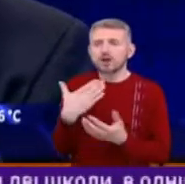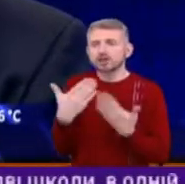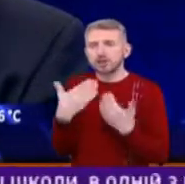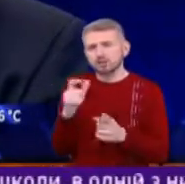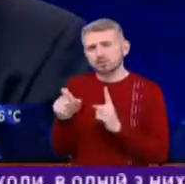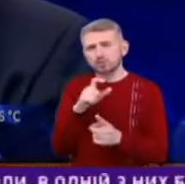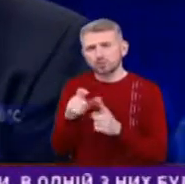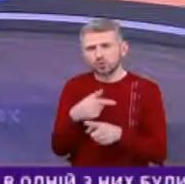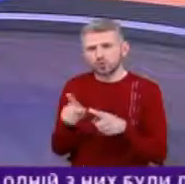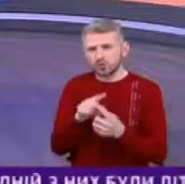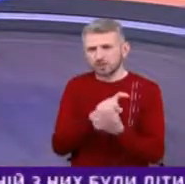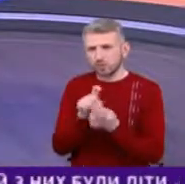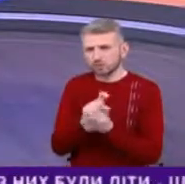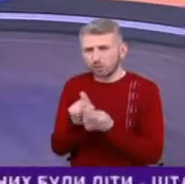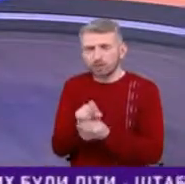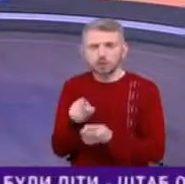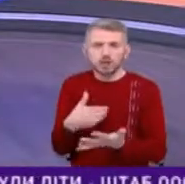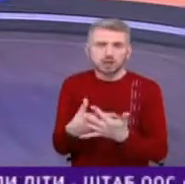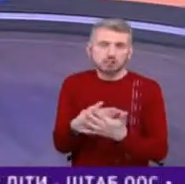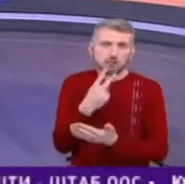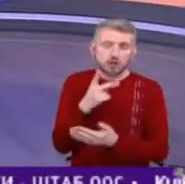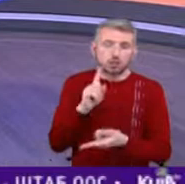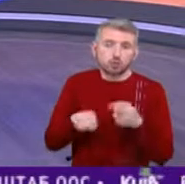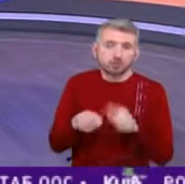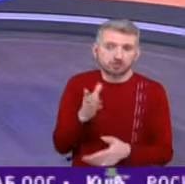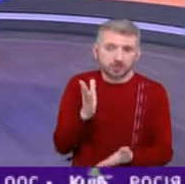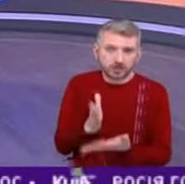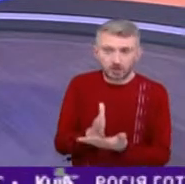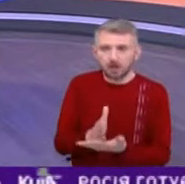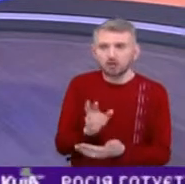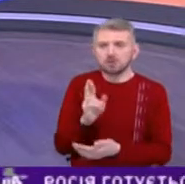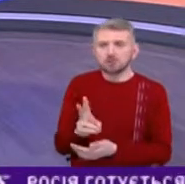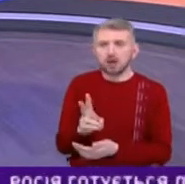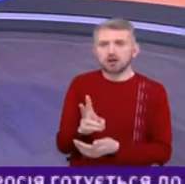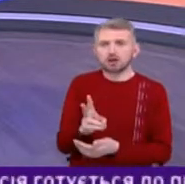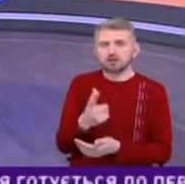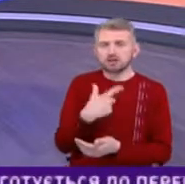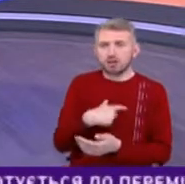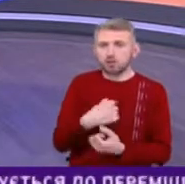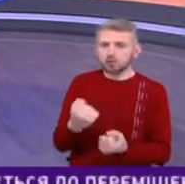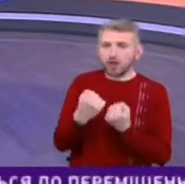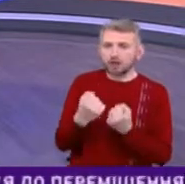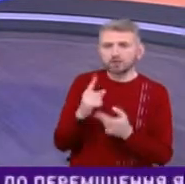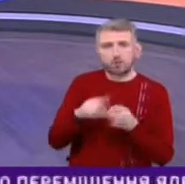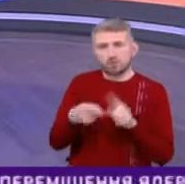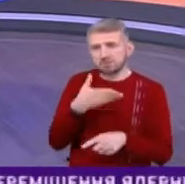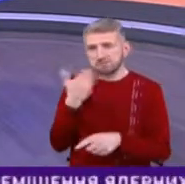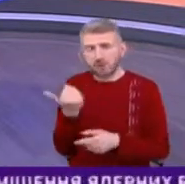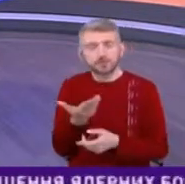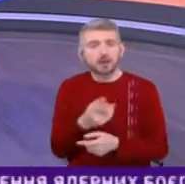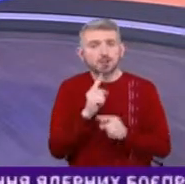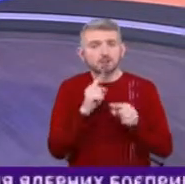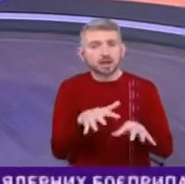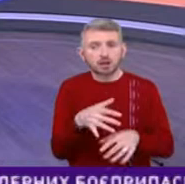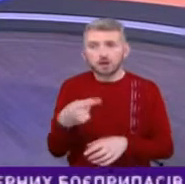прокоментуйте оці от розмови. Вони, типу, виглядають логічними, ну, якби самозахист. чи нелогічними, на вашу точку зору? Парламентська тому